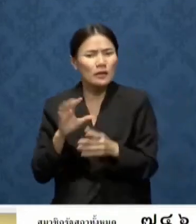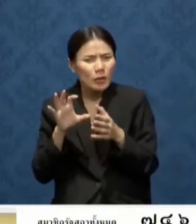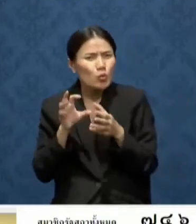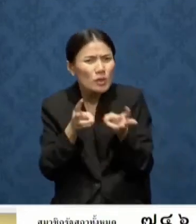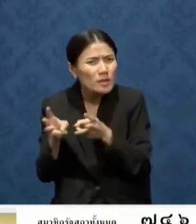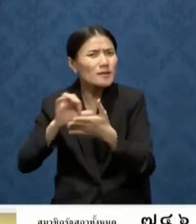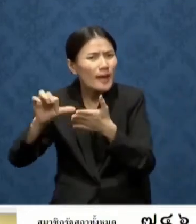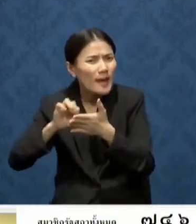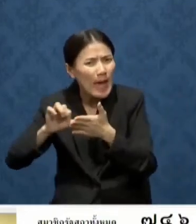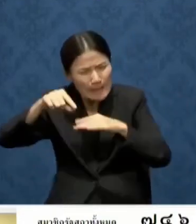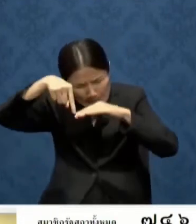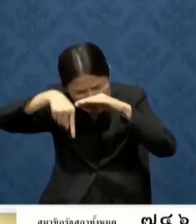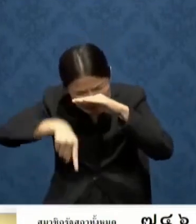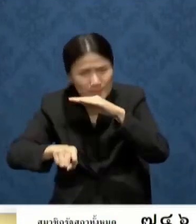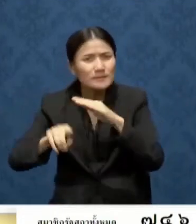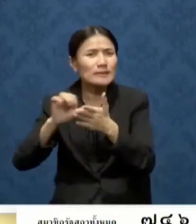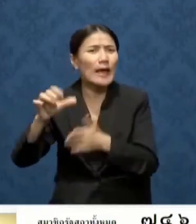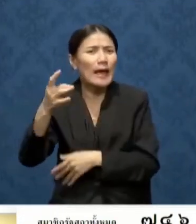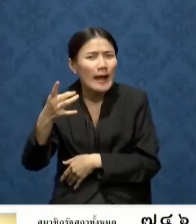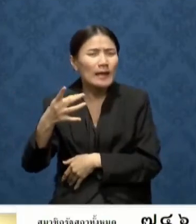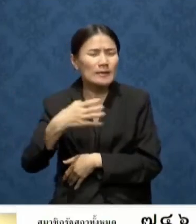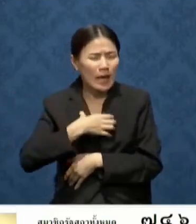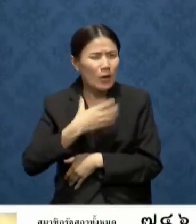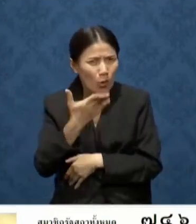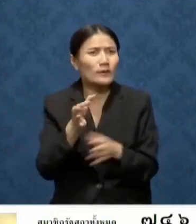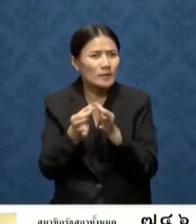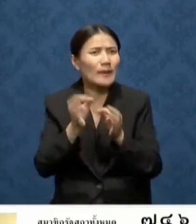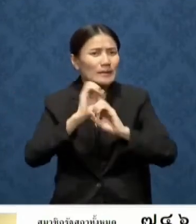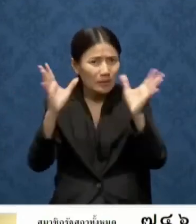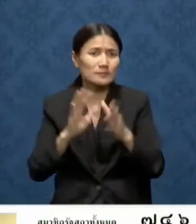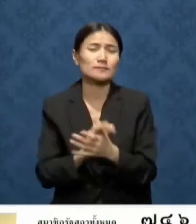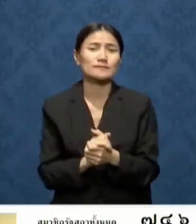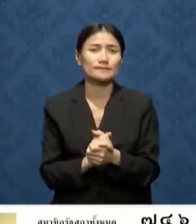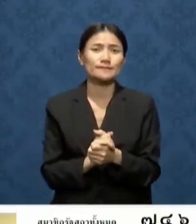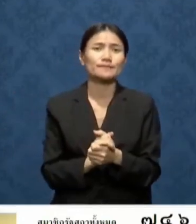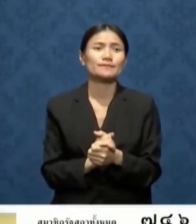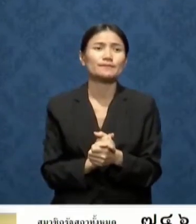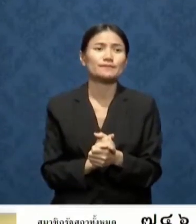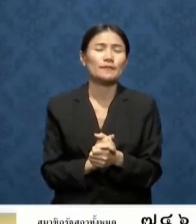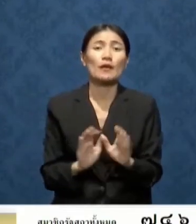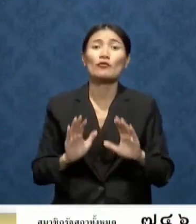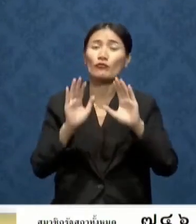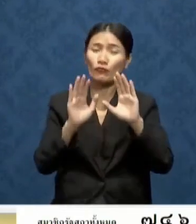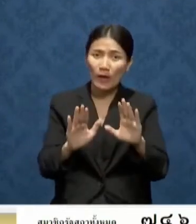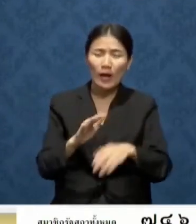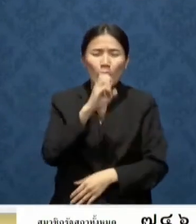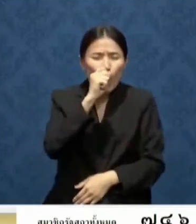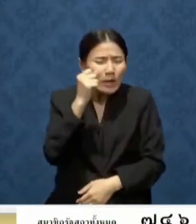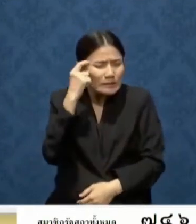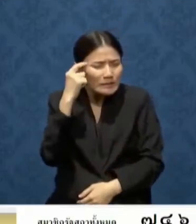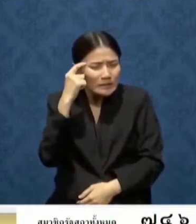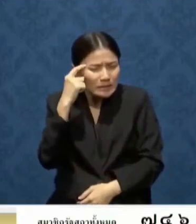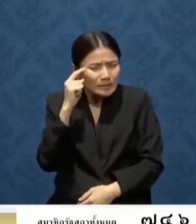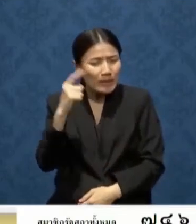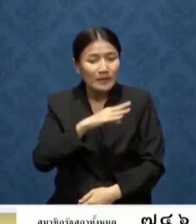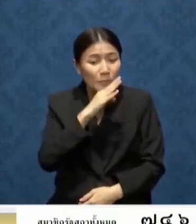้ปัหาเชิงโครงสรางทไมใช่แ่การป่าผู ลดแรกแกแมไปเรื่อยฝากทานไปพิจารณา อะไรท